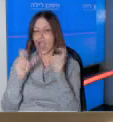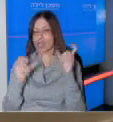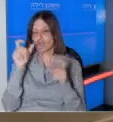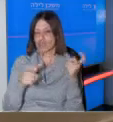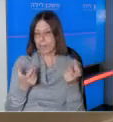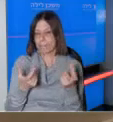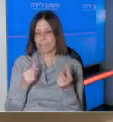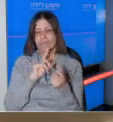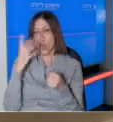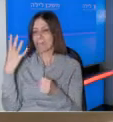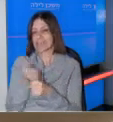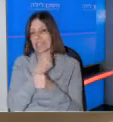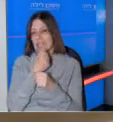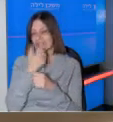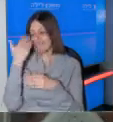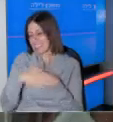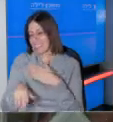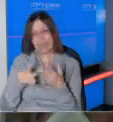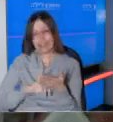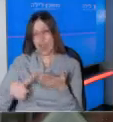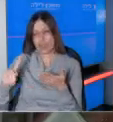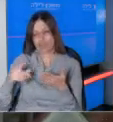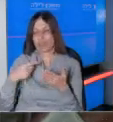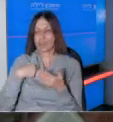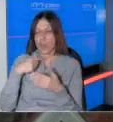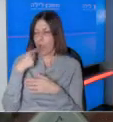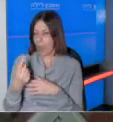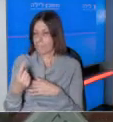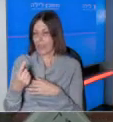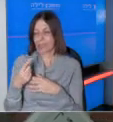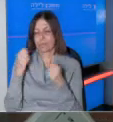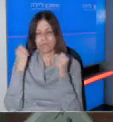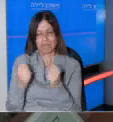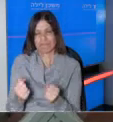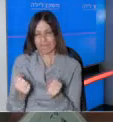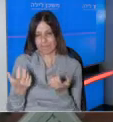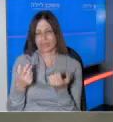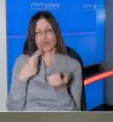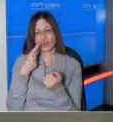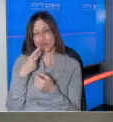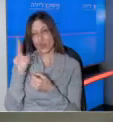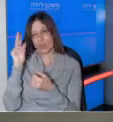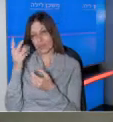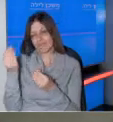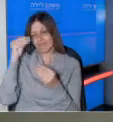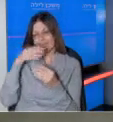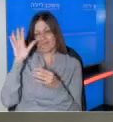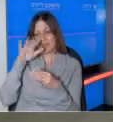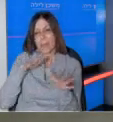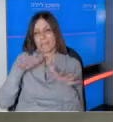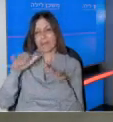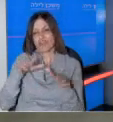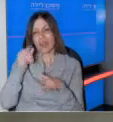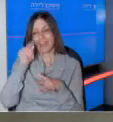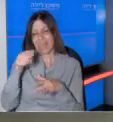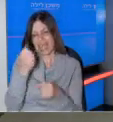הני, שהם לא מצליחים לגמור את החודש, ואני אומרת את זה ככה בוודאות מוחלטת. יותר מכך, הממשלה